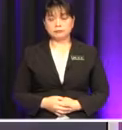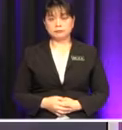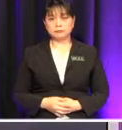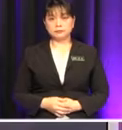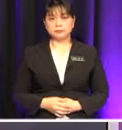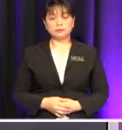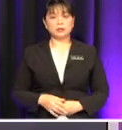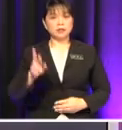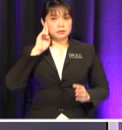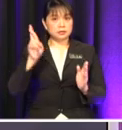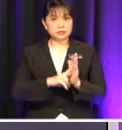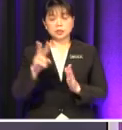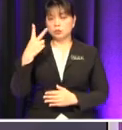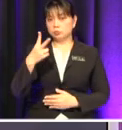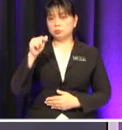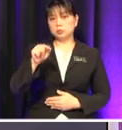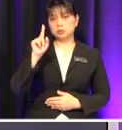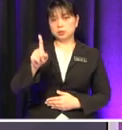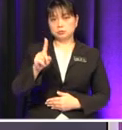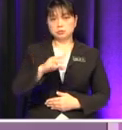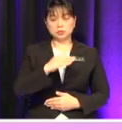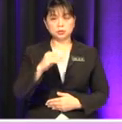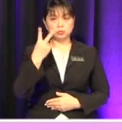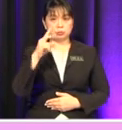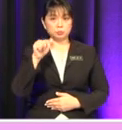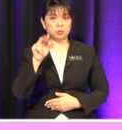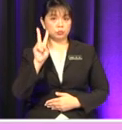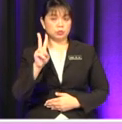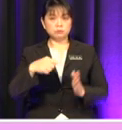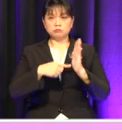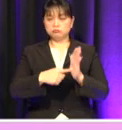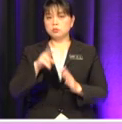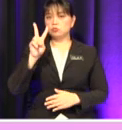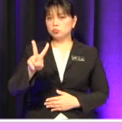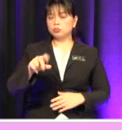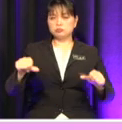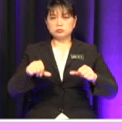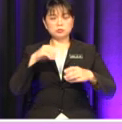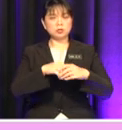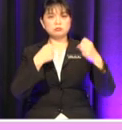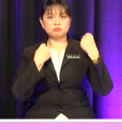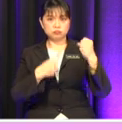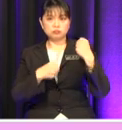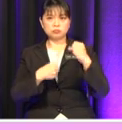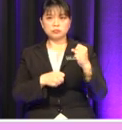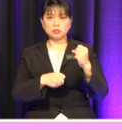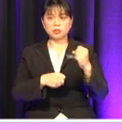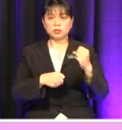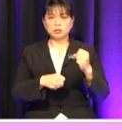belajar 12 poin 1 dan raja 12.2 menunjukkan dua aksi dalam Sugan Oke